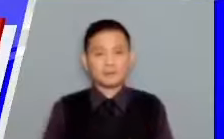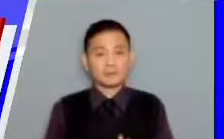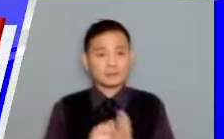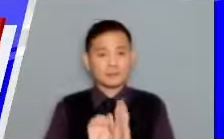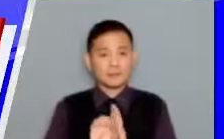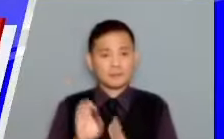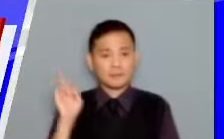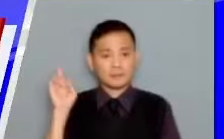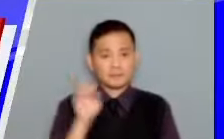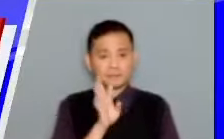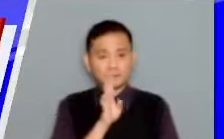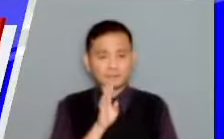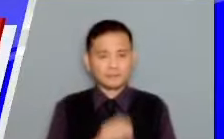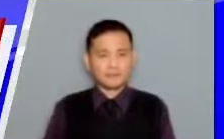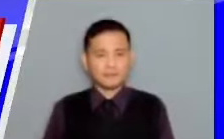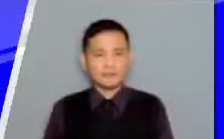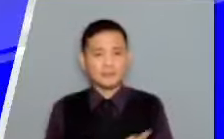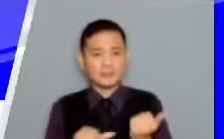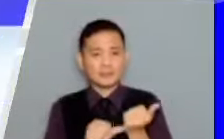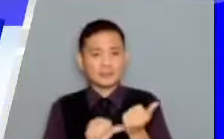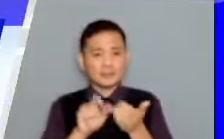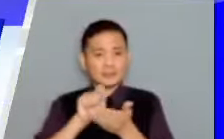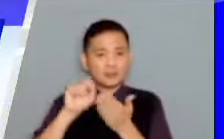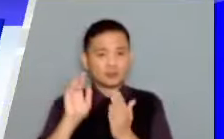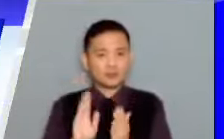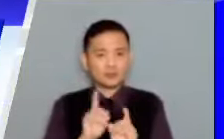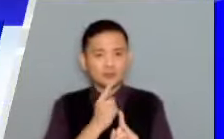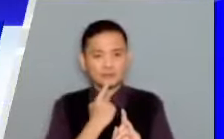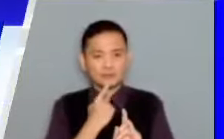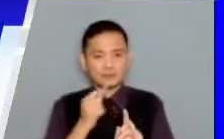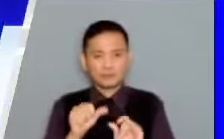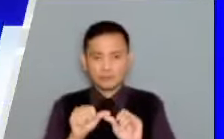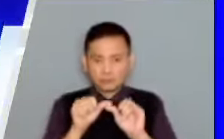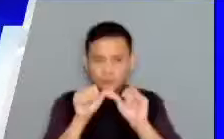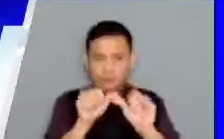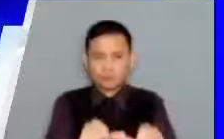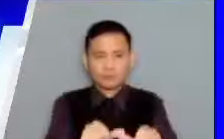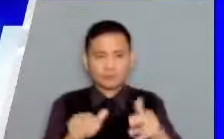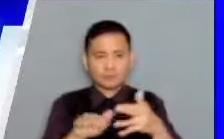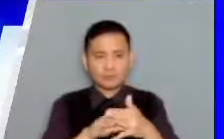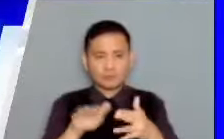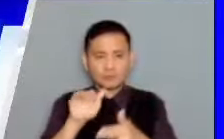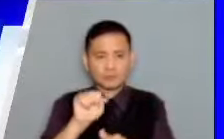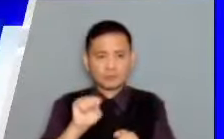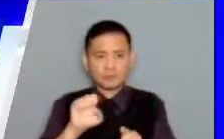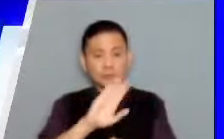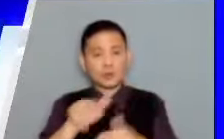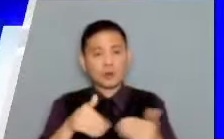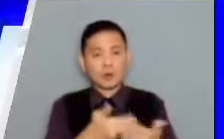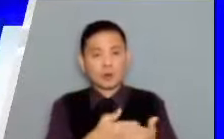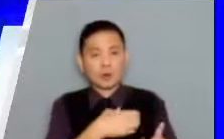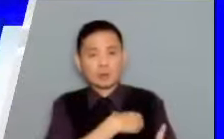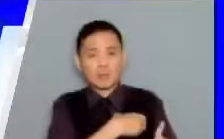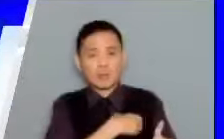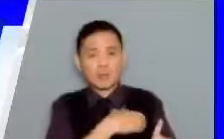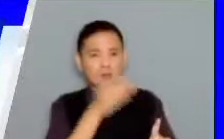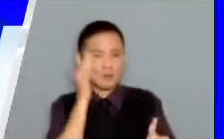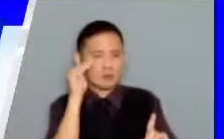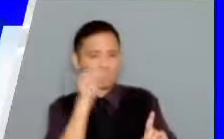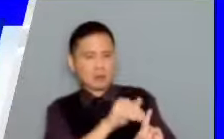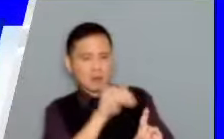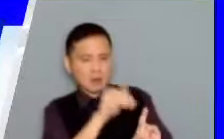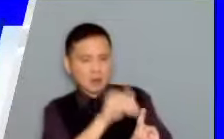ah ipu-push daw niya po Ong kaso pupukpukin niya po yung mga kapulisan ng cidg para sa ganon may mangyari pong